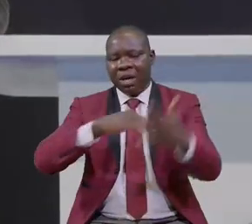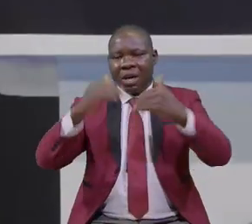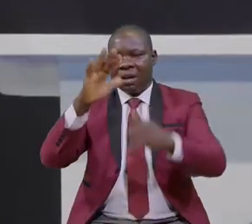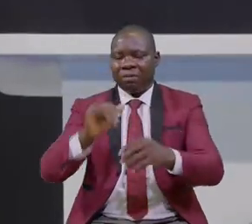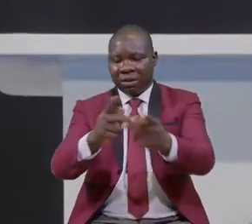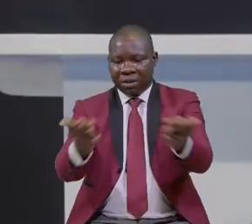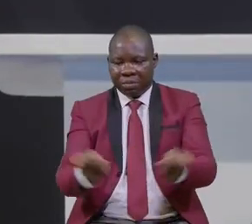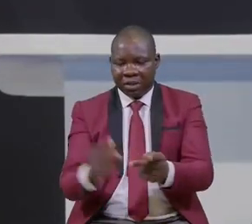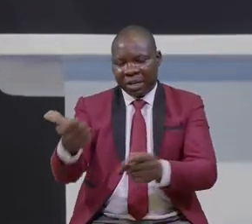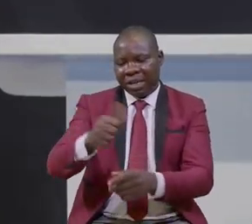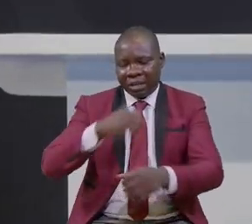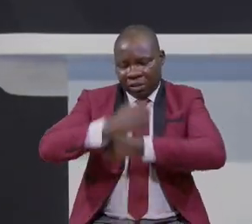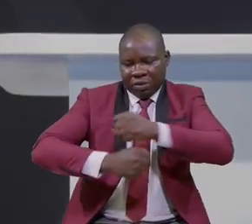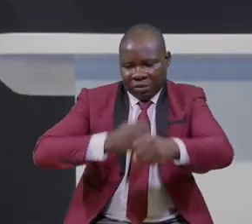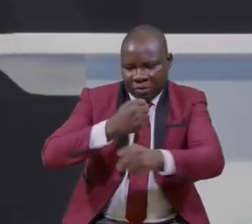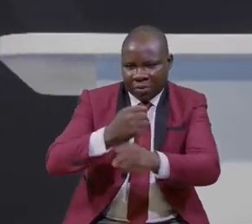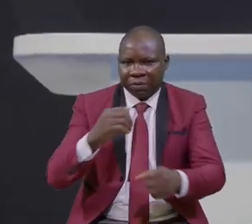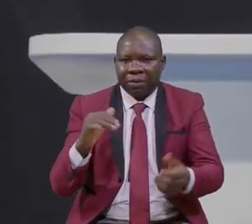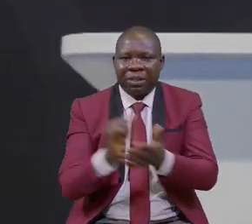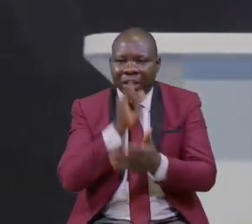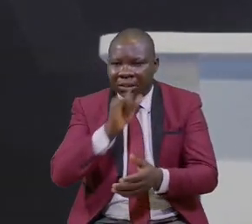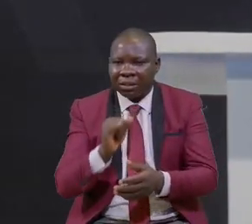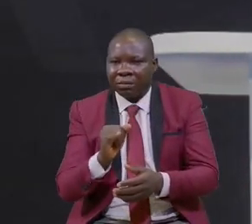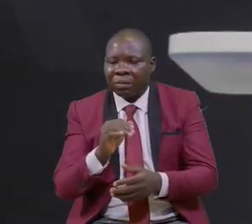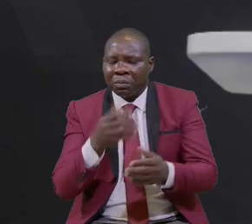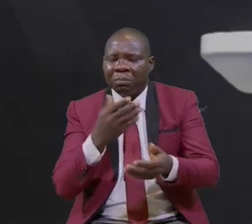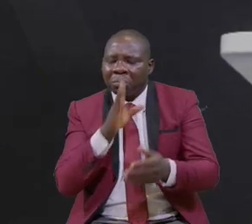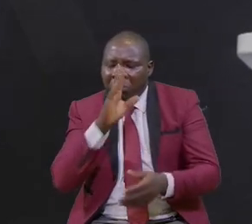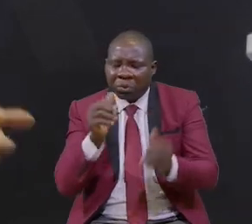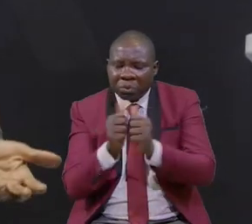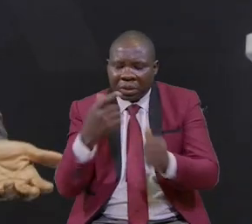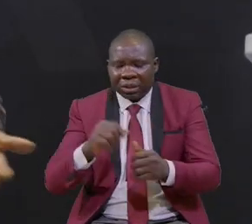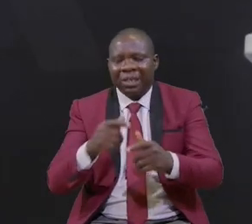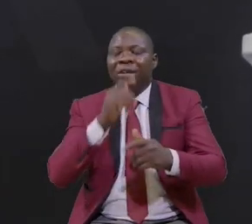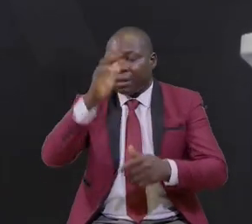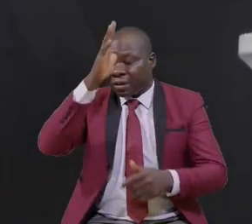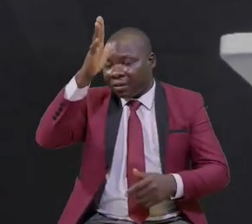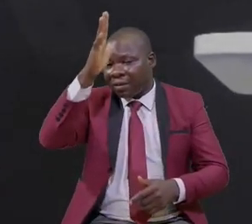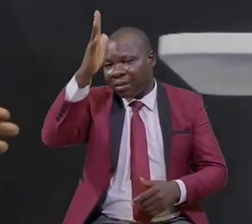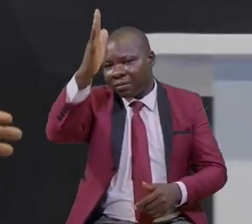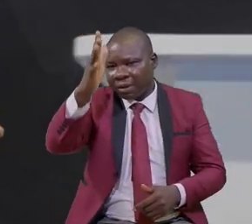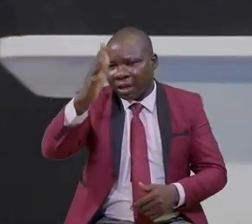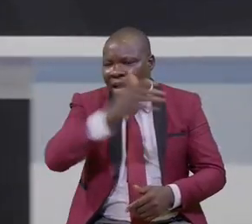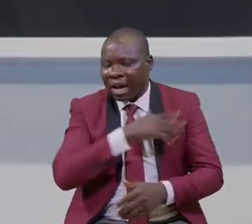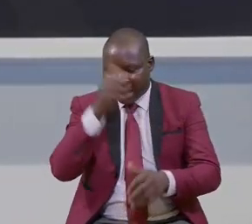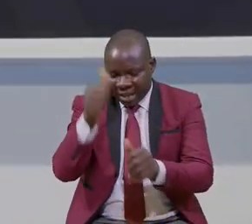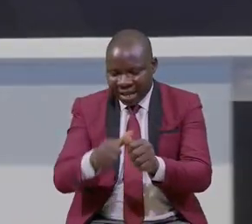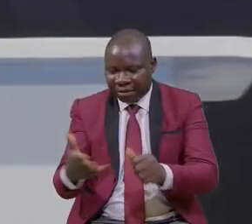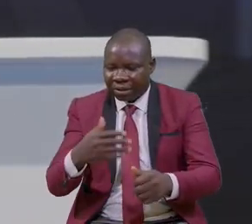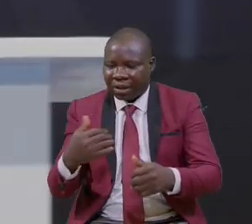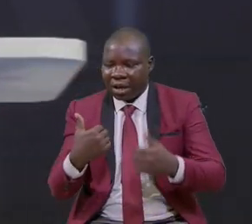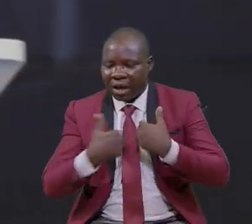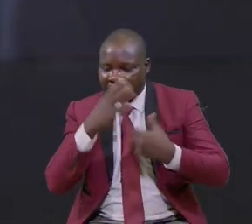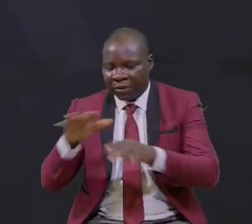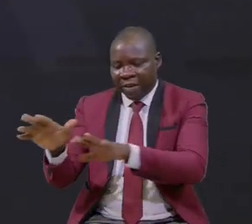Toute souffrance. Puis ça commence avec nos aïeux. Et maintenant, tout court dans la